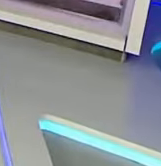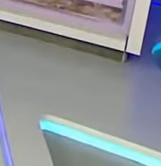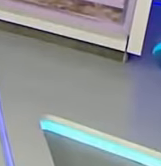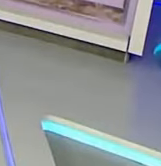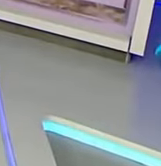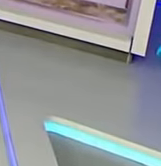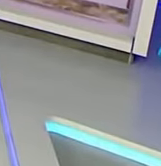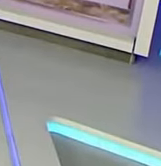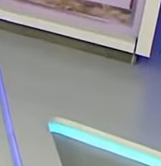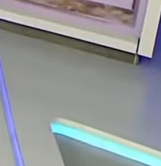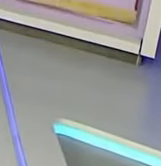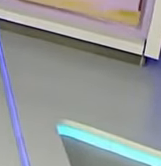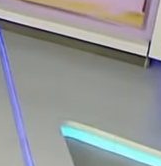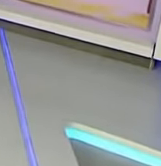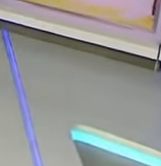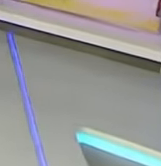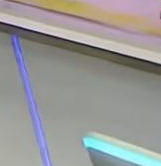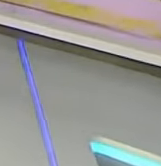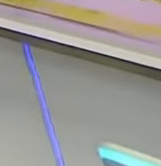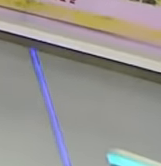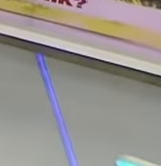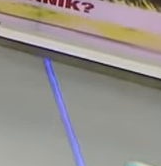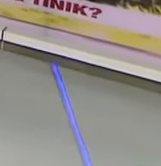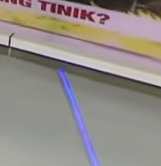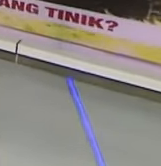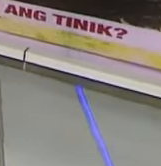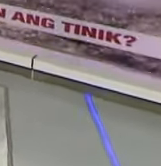lang sa 24 Oras.